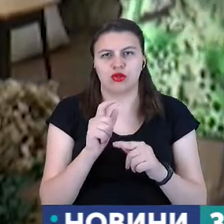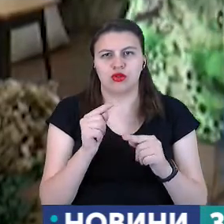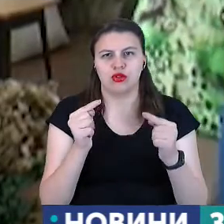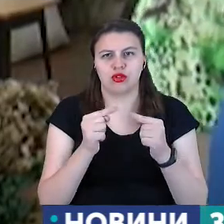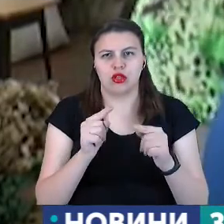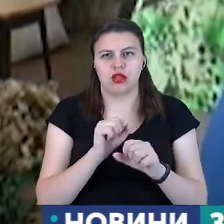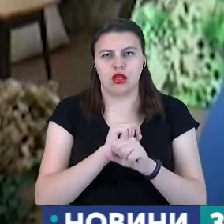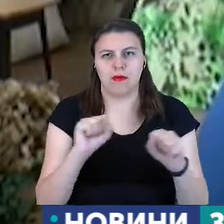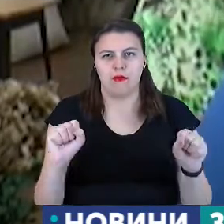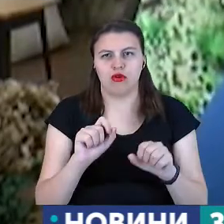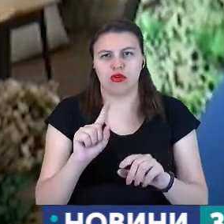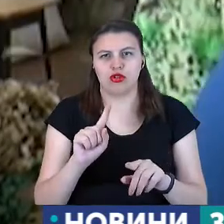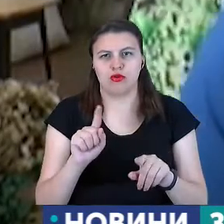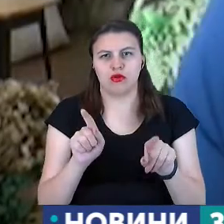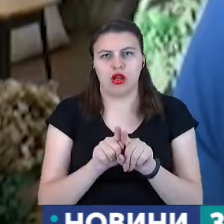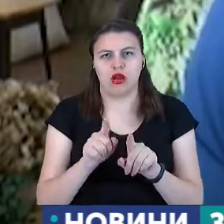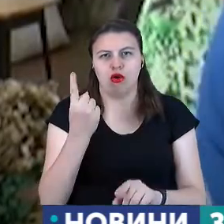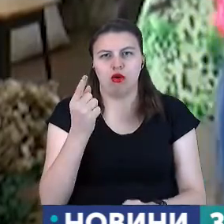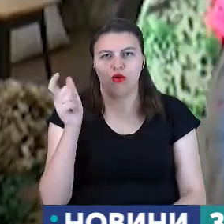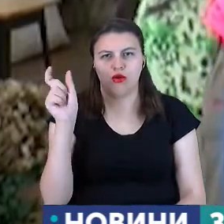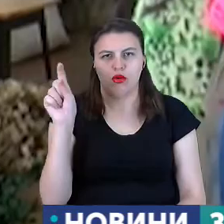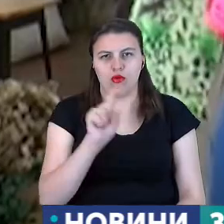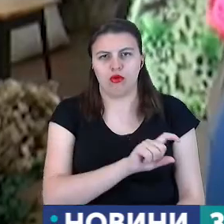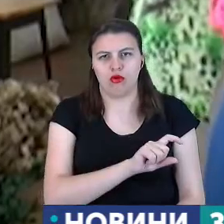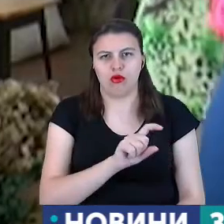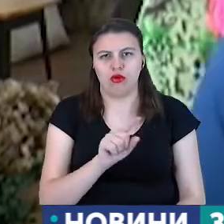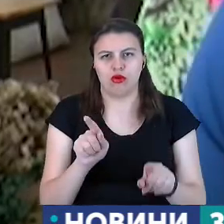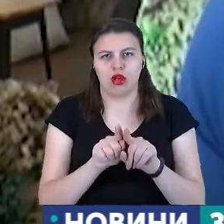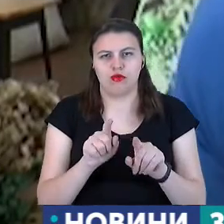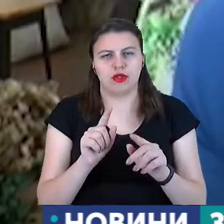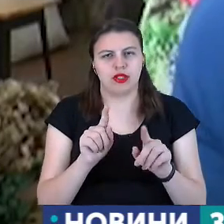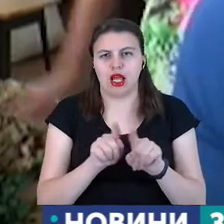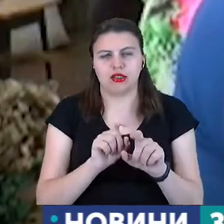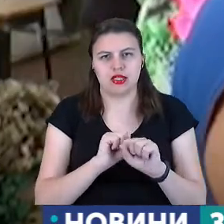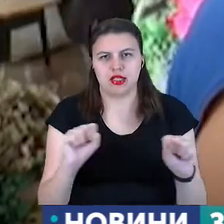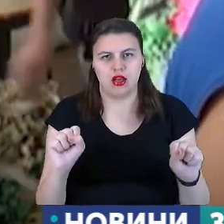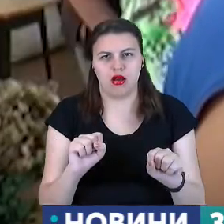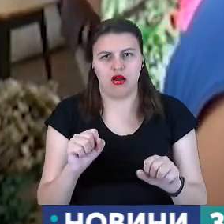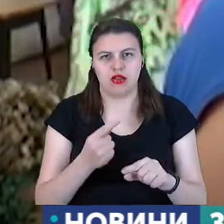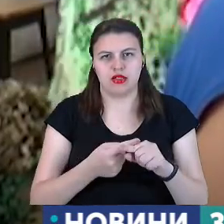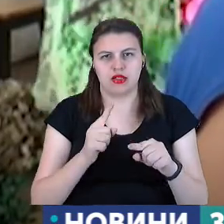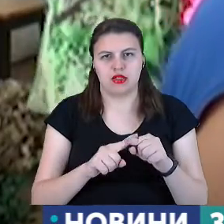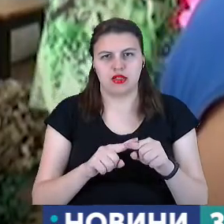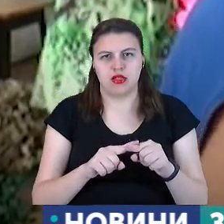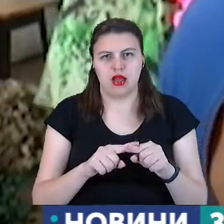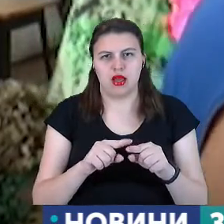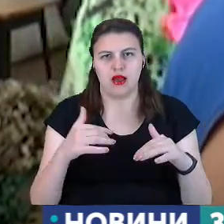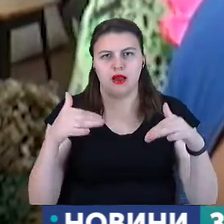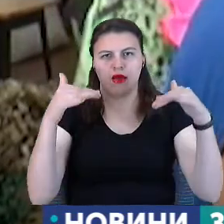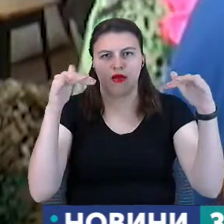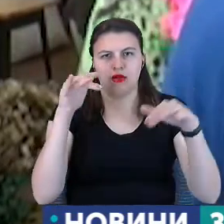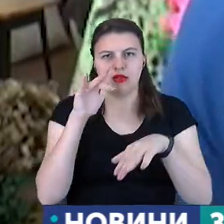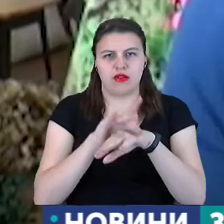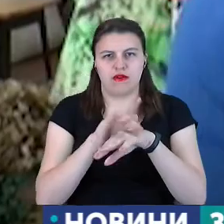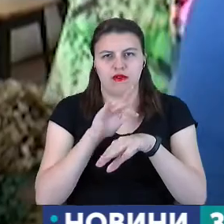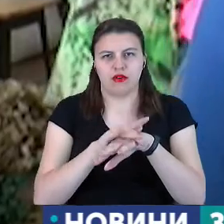щоб одним кольором одна лента була, другим кольором друга, бо це безпілотники зафіксують його і воно